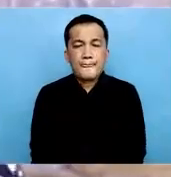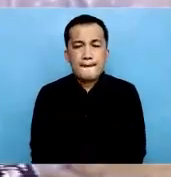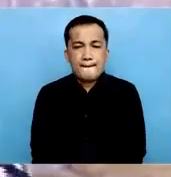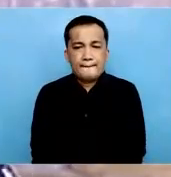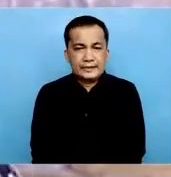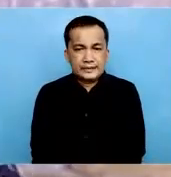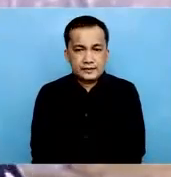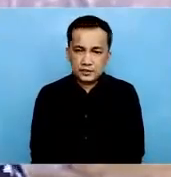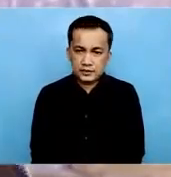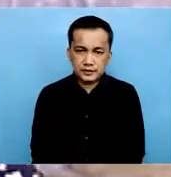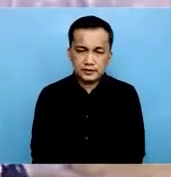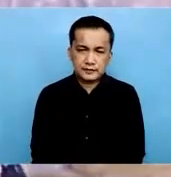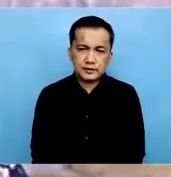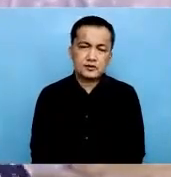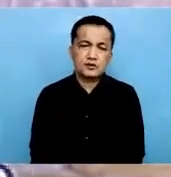Kuli na po pala.